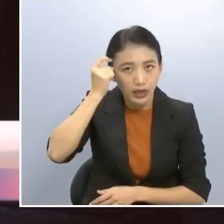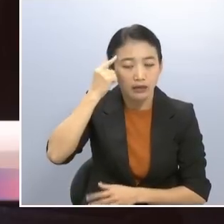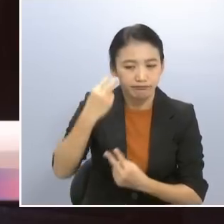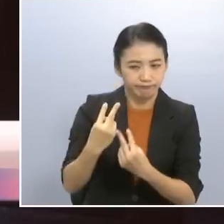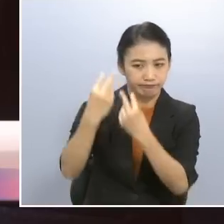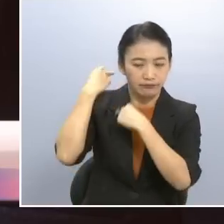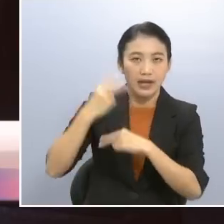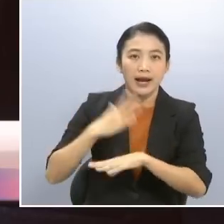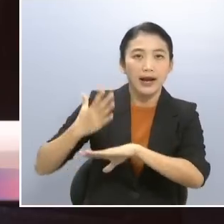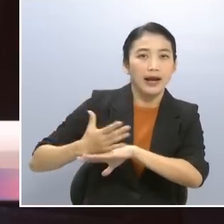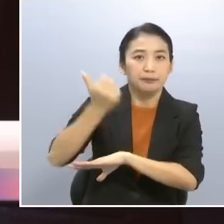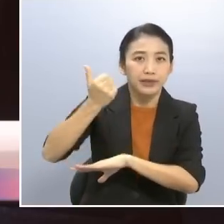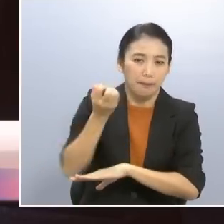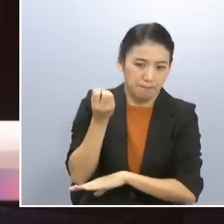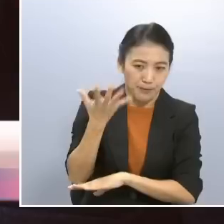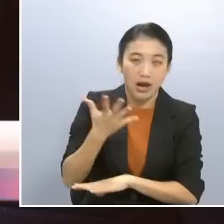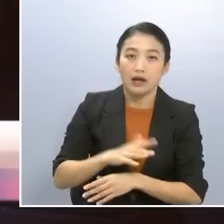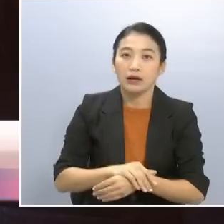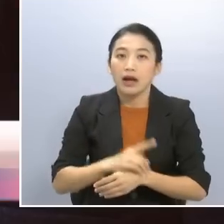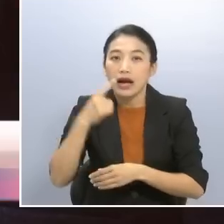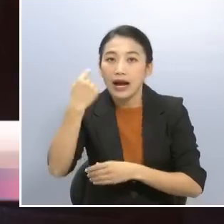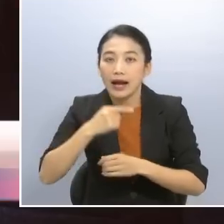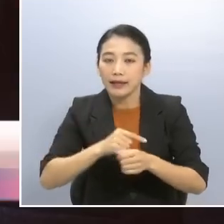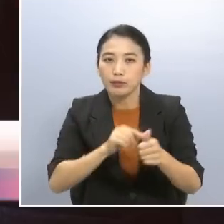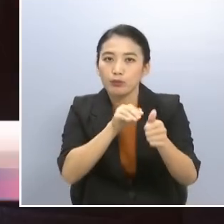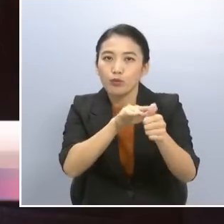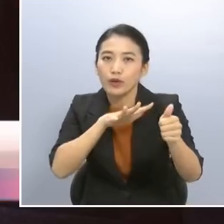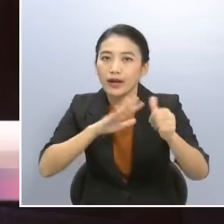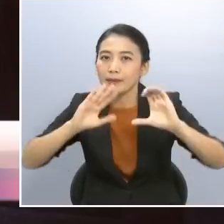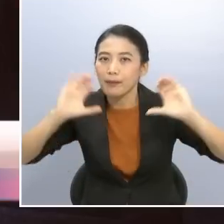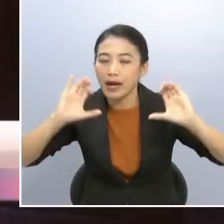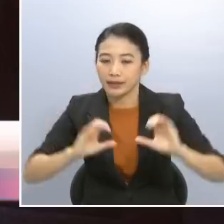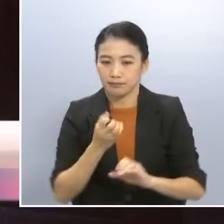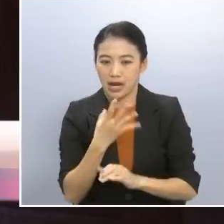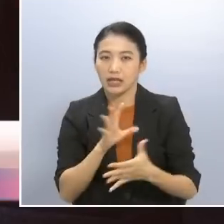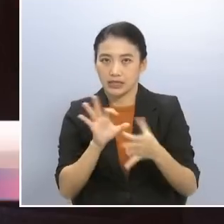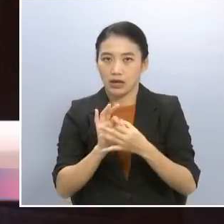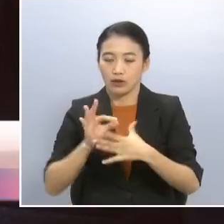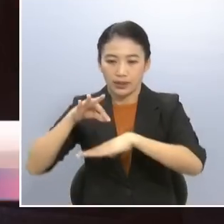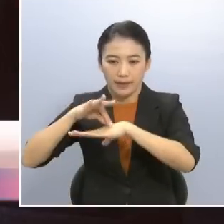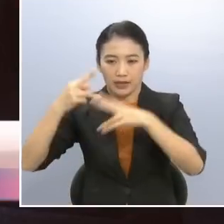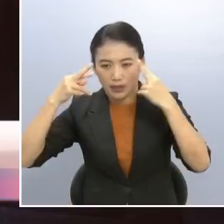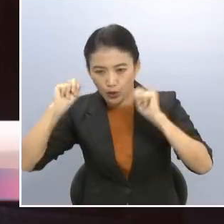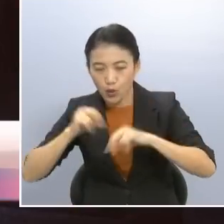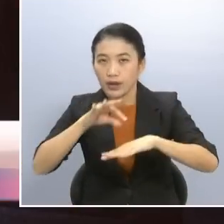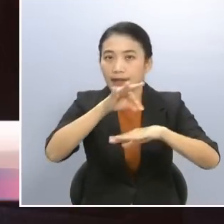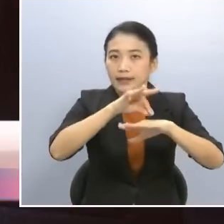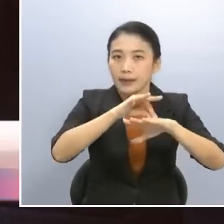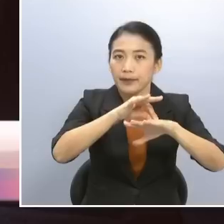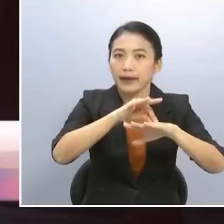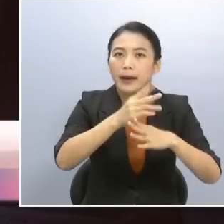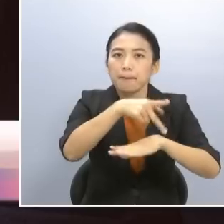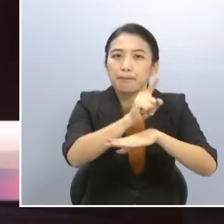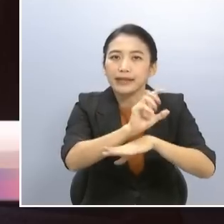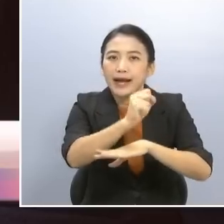ขาเป็นแกนนำในการจัดตั้งรัฐบาลเนี่ยส่วนใหญ่เขาก็จะเอาตำแหน่งในเรื่องของประธานสภาด้วยแล้วผมคิดว่าถึงที่สุดนะครับอายุก็ดีนะ